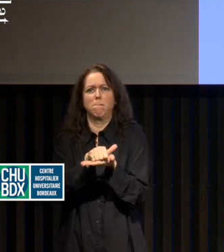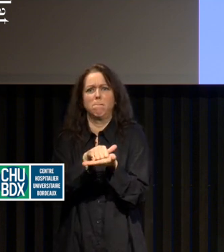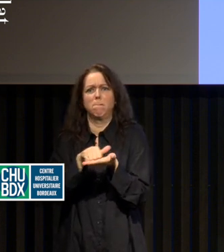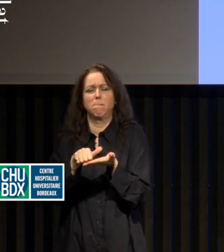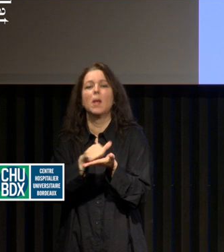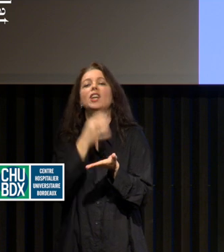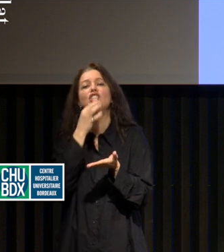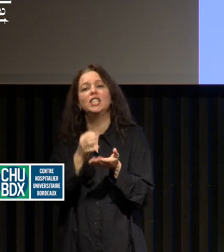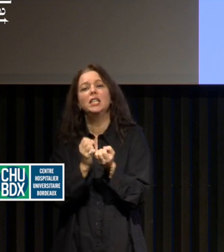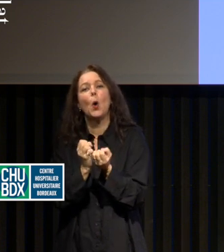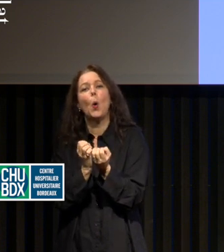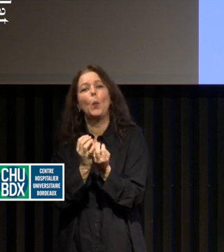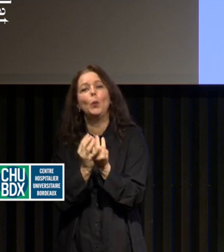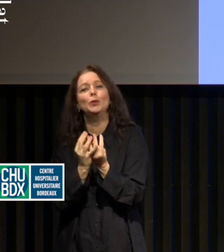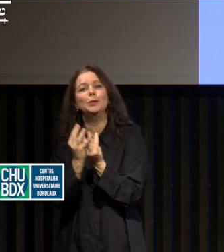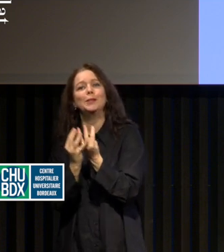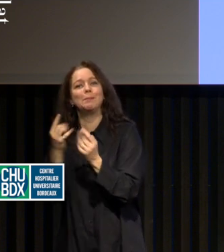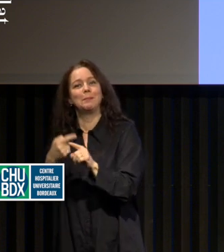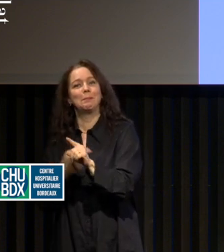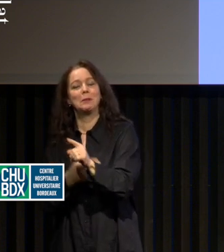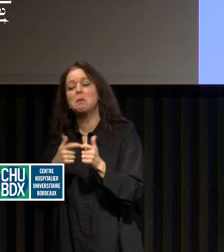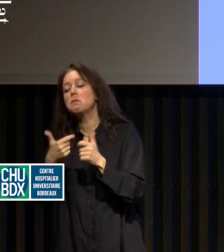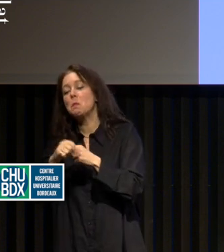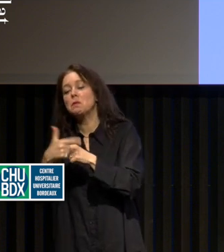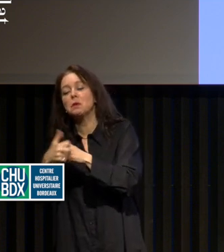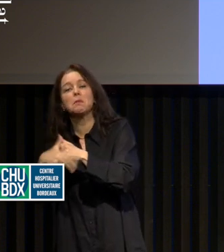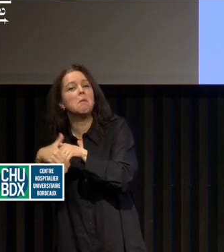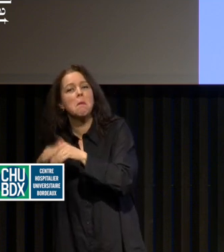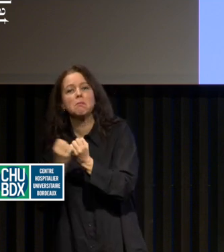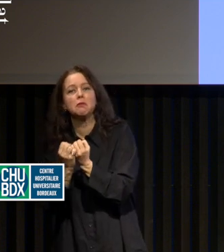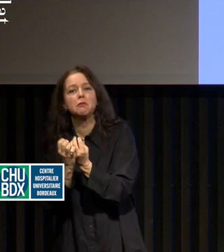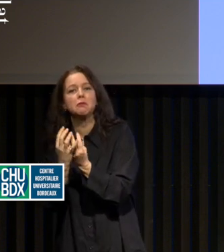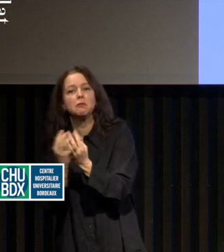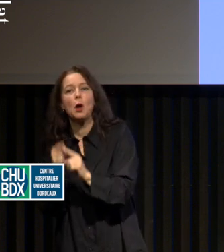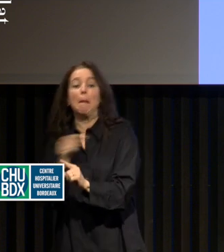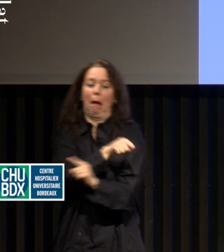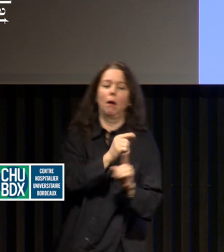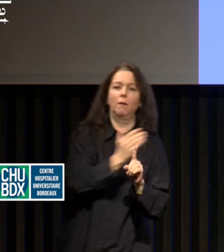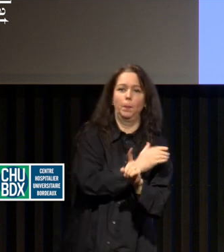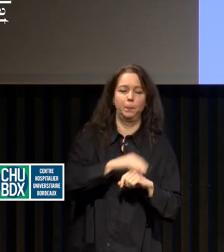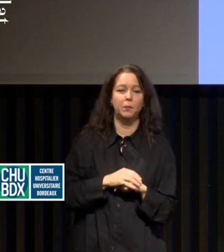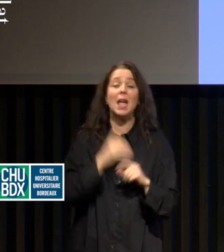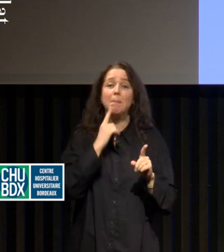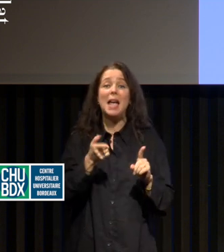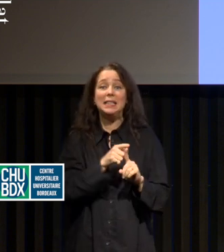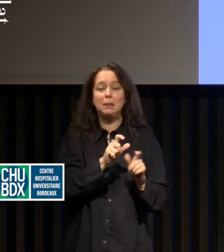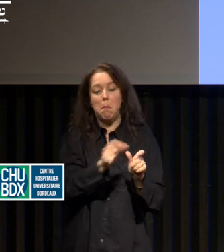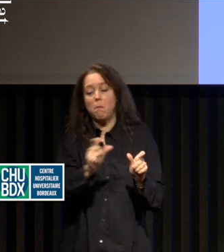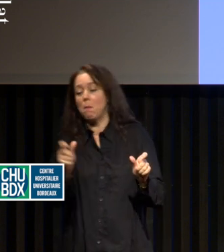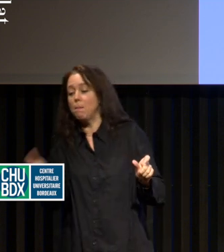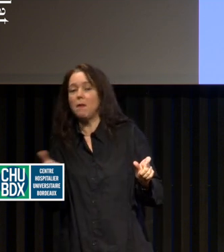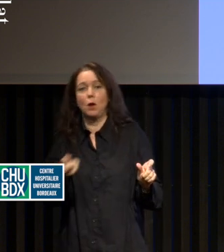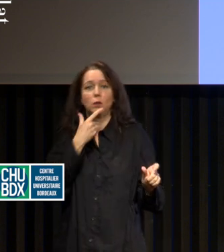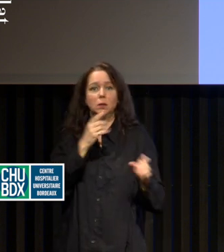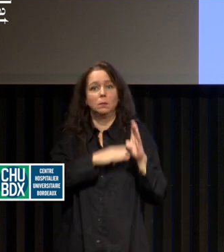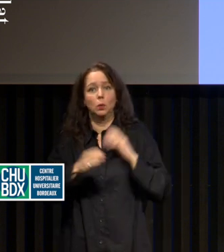ça repoussait. Hein, votre microbiote, il va revenir au bout de quelques semaines, à peu près à ce qu'il est à la normale. Mais si on fait X cures d'antibiotiques comme ça au cours de la vie,